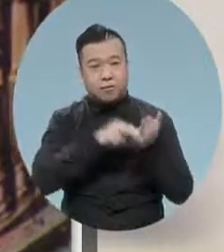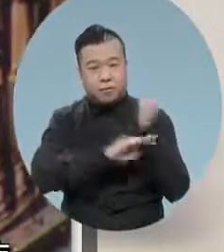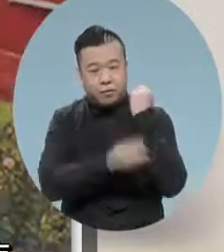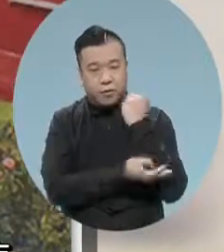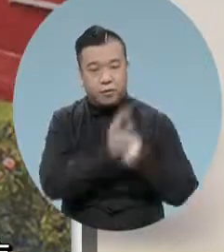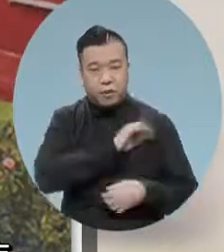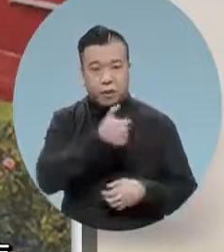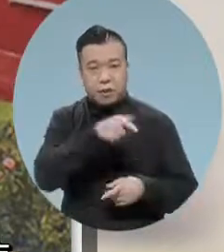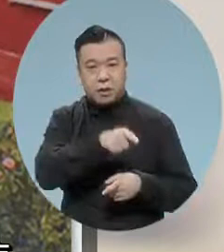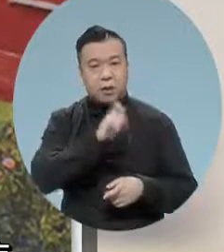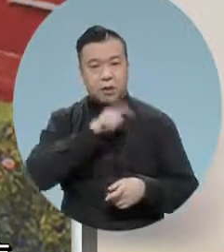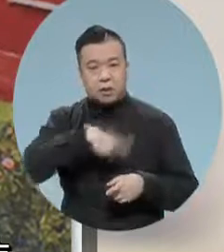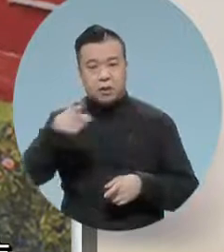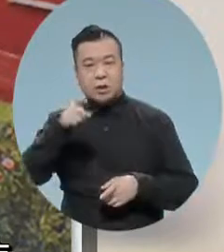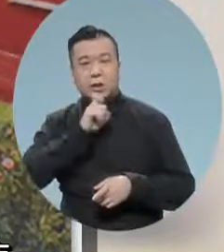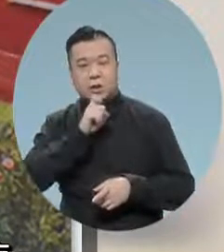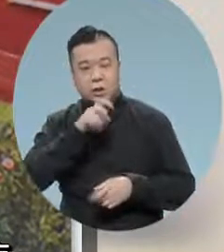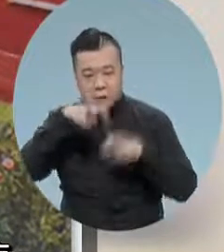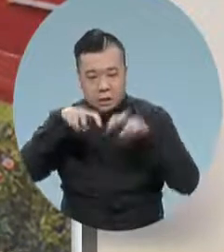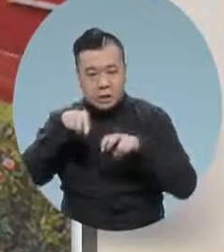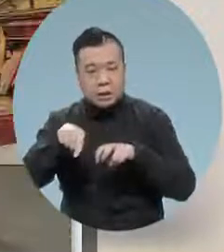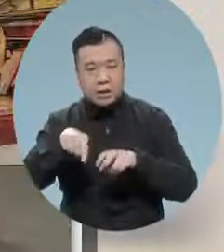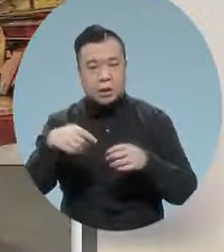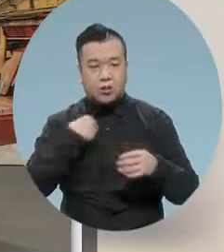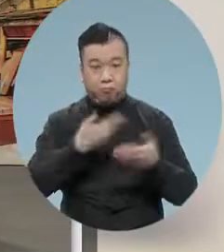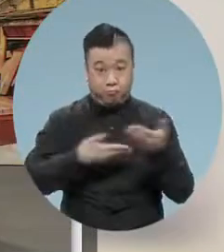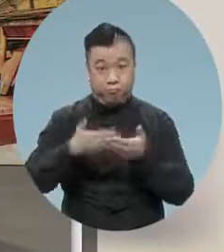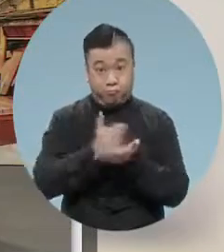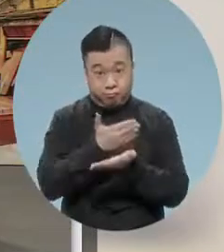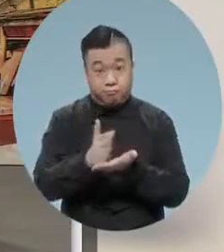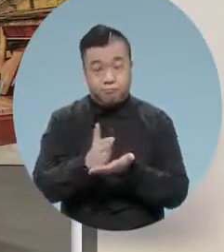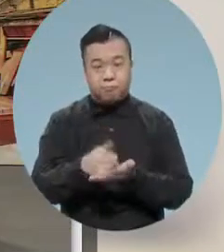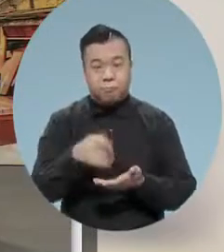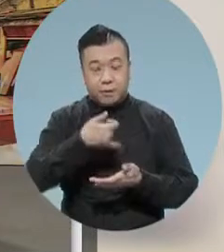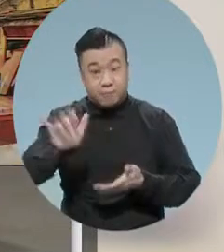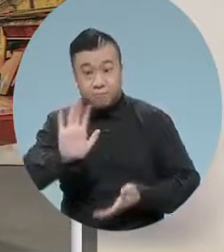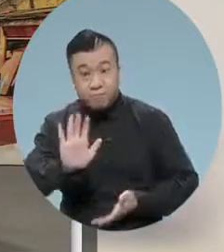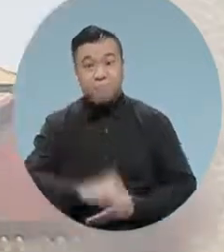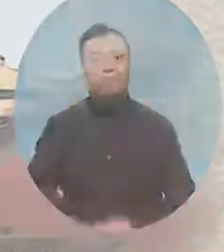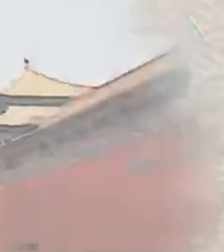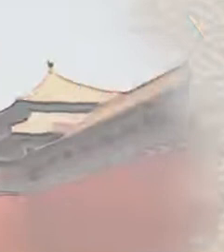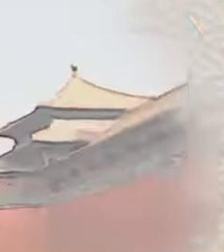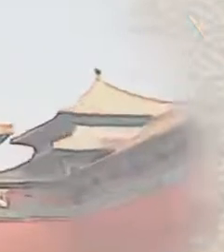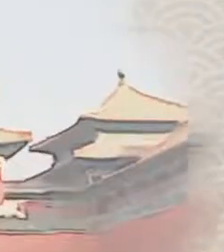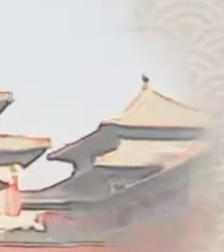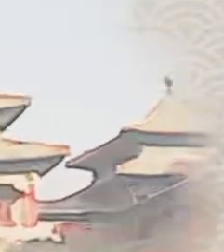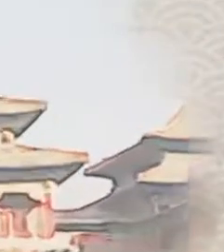俊同埋香港智明研究所研究總監許晶同我哋分享，記得唔好行開啦。